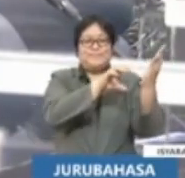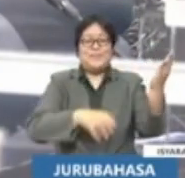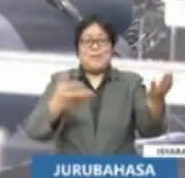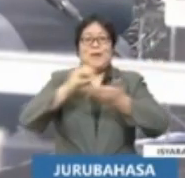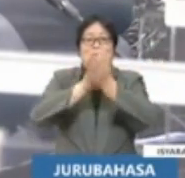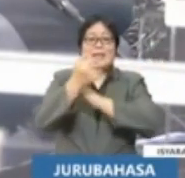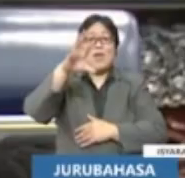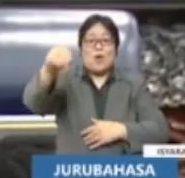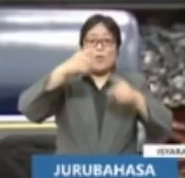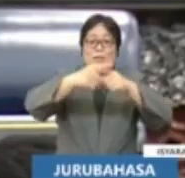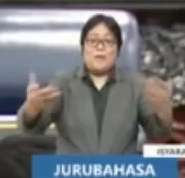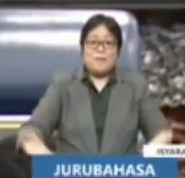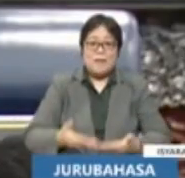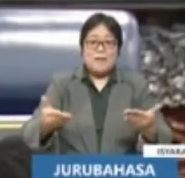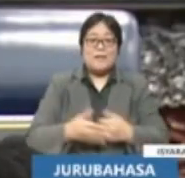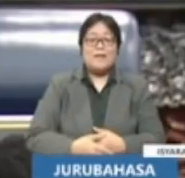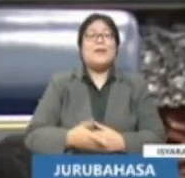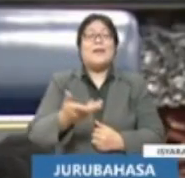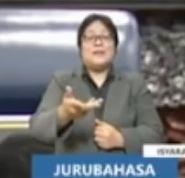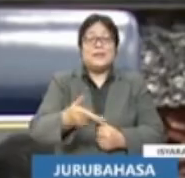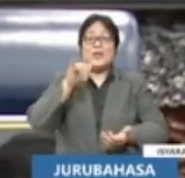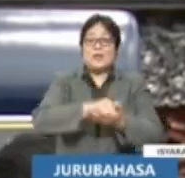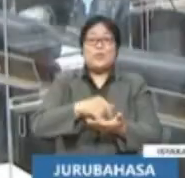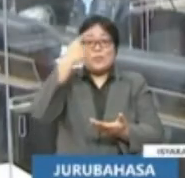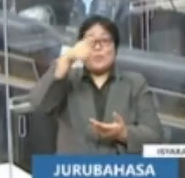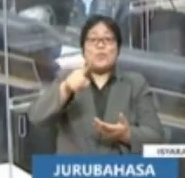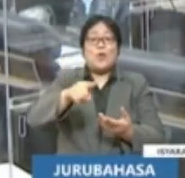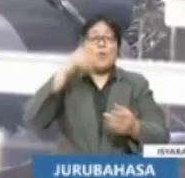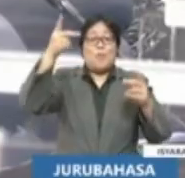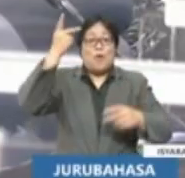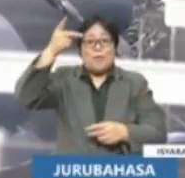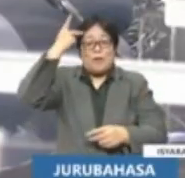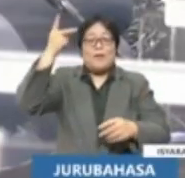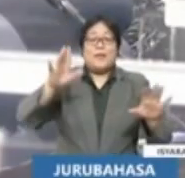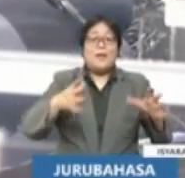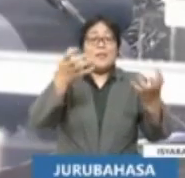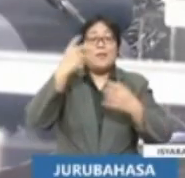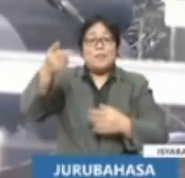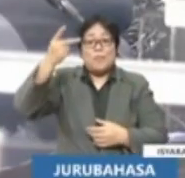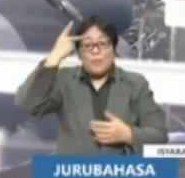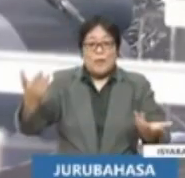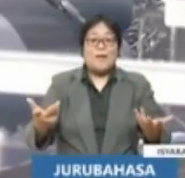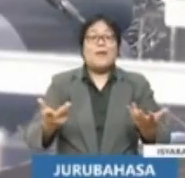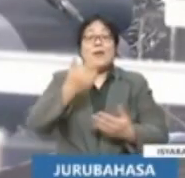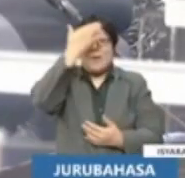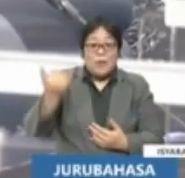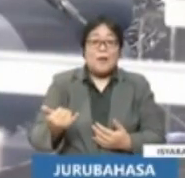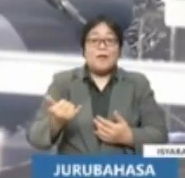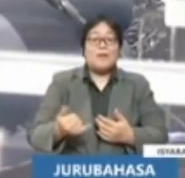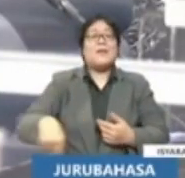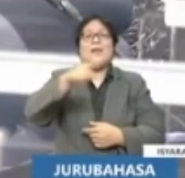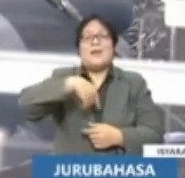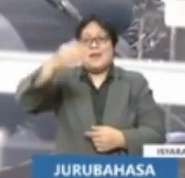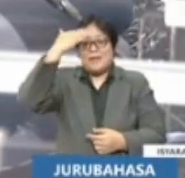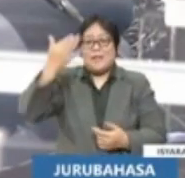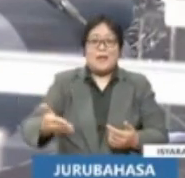nak jadi hero dalam dewan ini. Apa ini adalah mana? Untuk mempolitikkan. Nak mempolitikkan sebab mereka